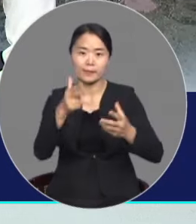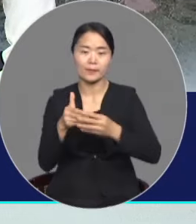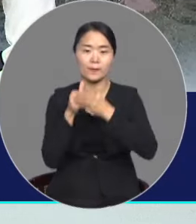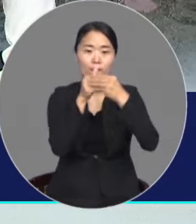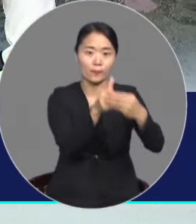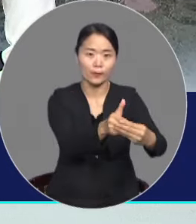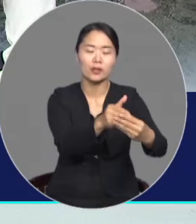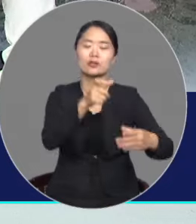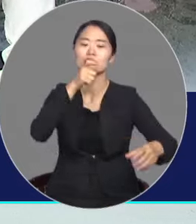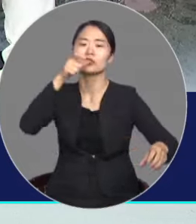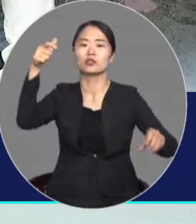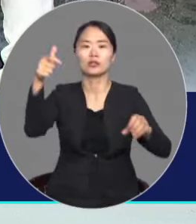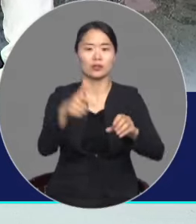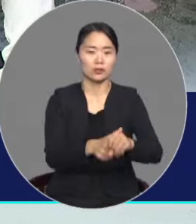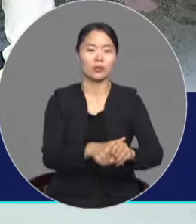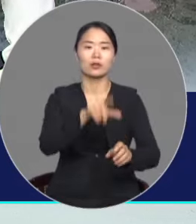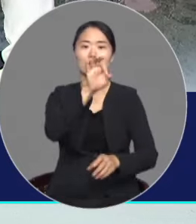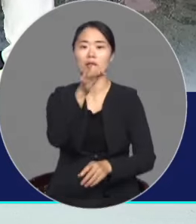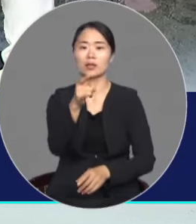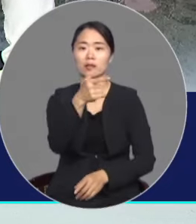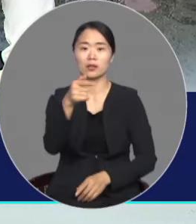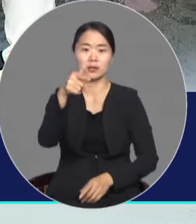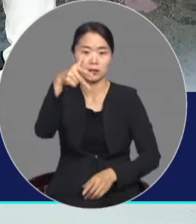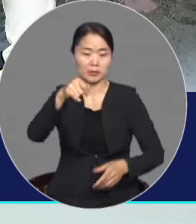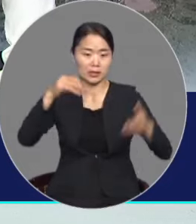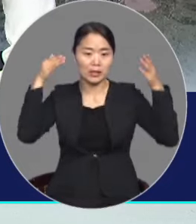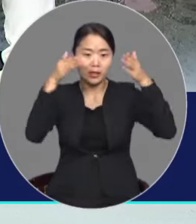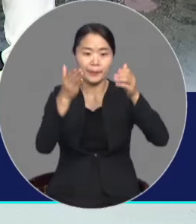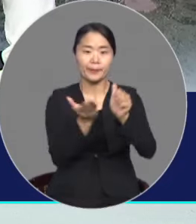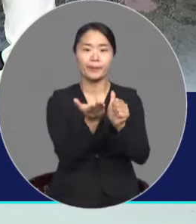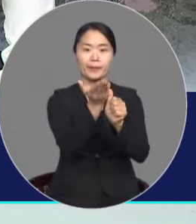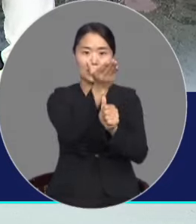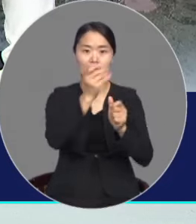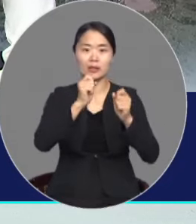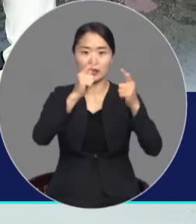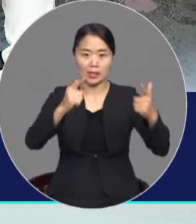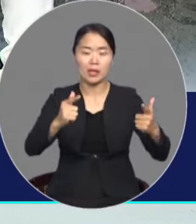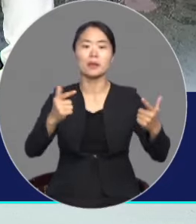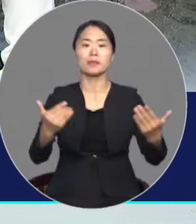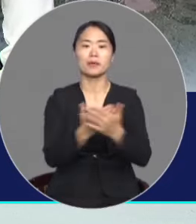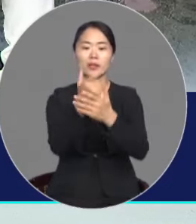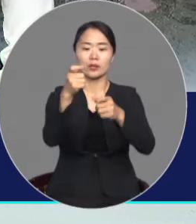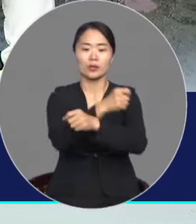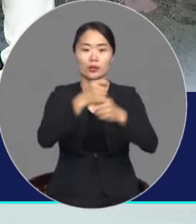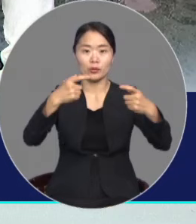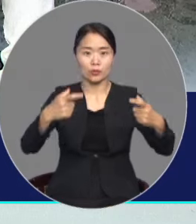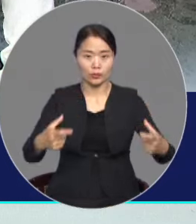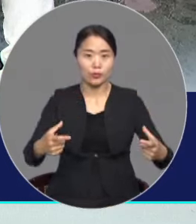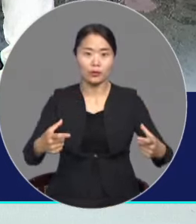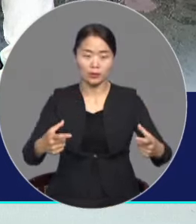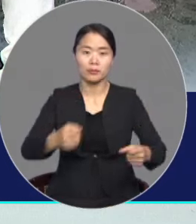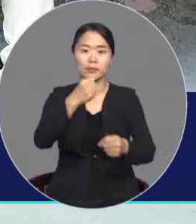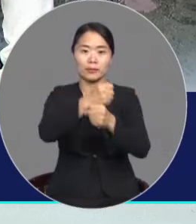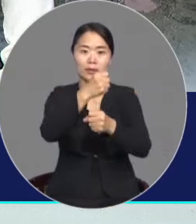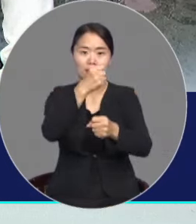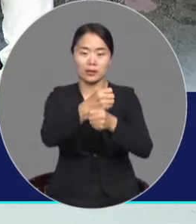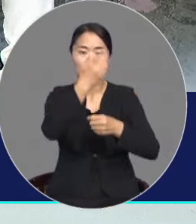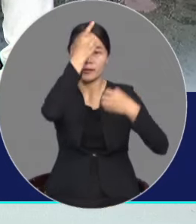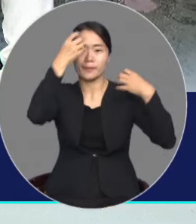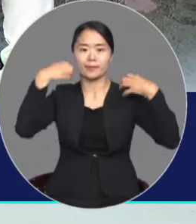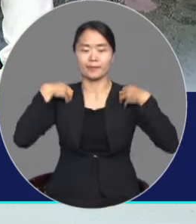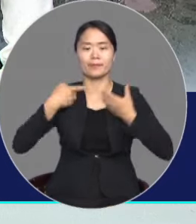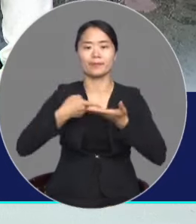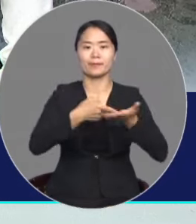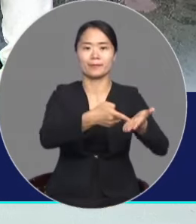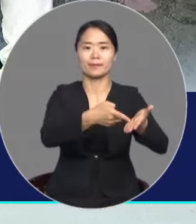수소 등 친환경 에너지 산업을 육성하는 내용의 울산형 기회발전 특구 전략을 마련해 정부에 신청했습니다. 보도에